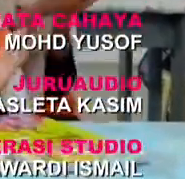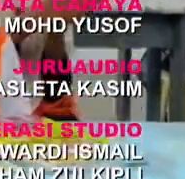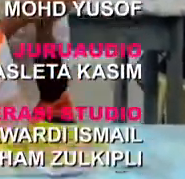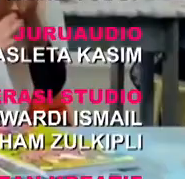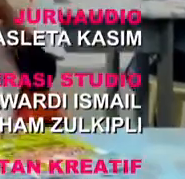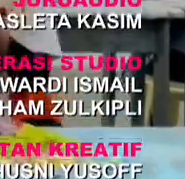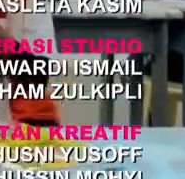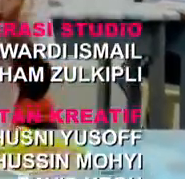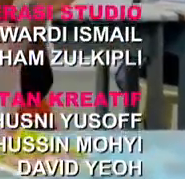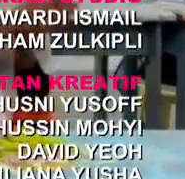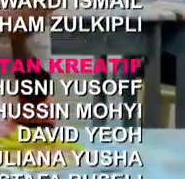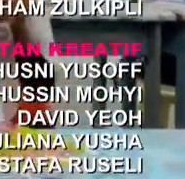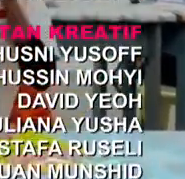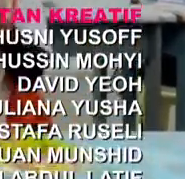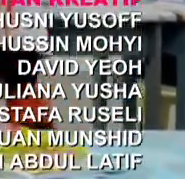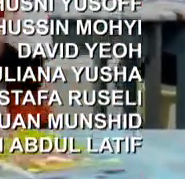Rasa Sayange